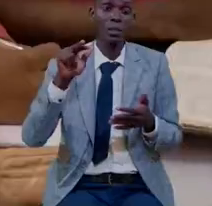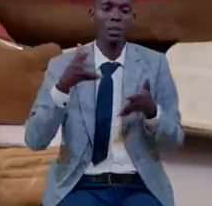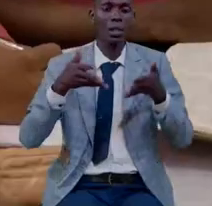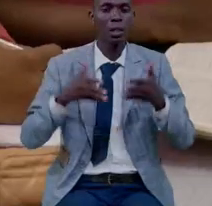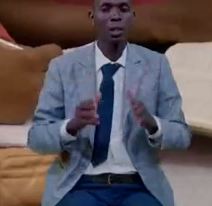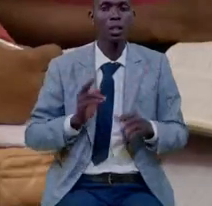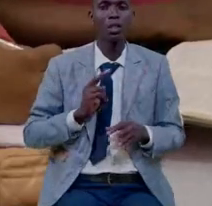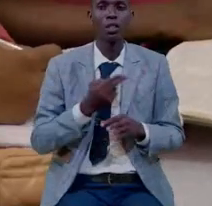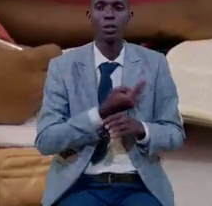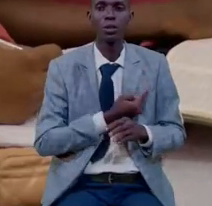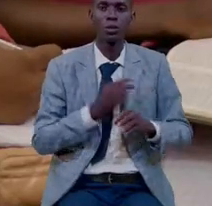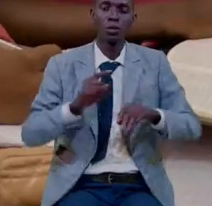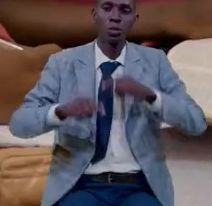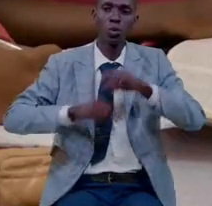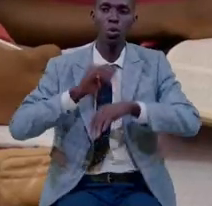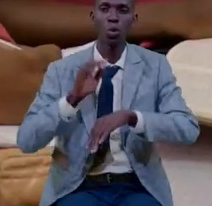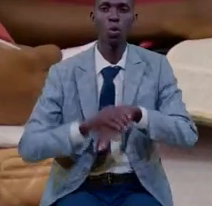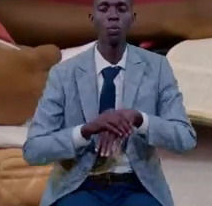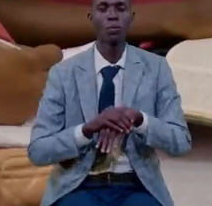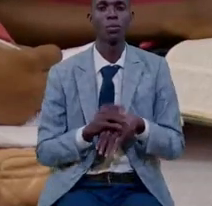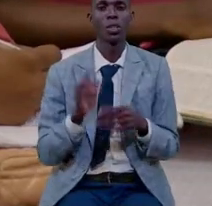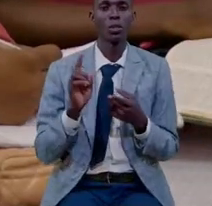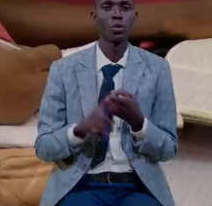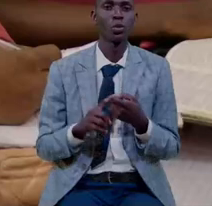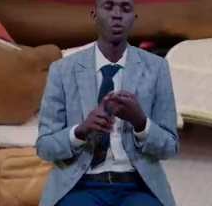Sortons donc pour aller à lui